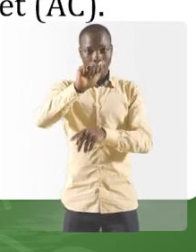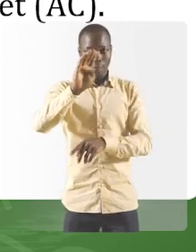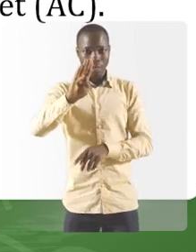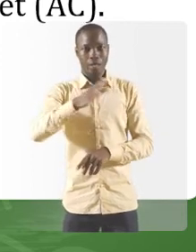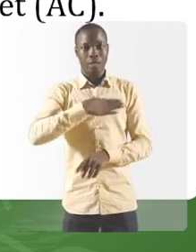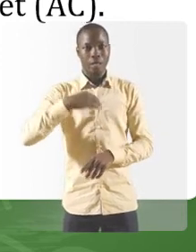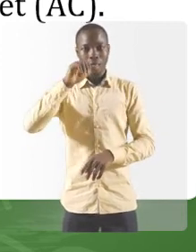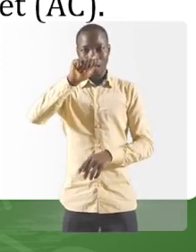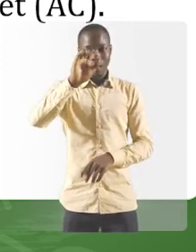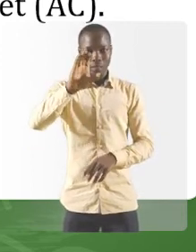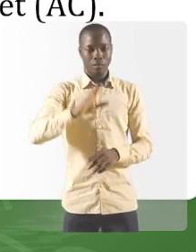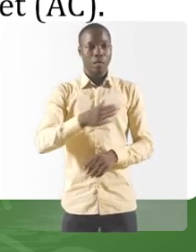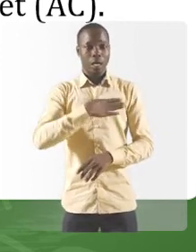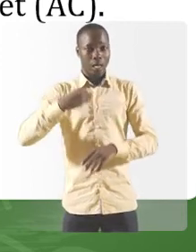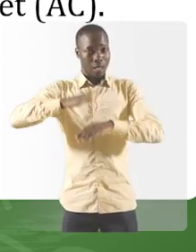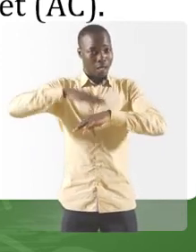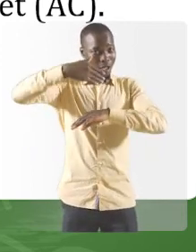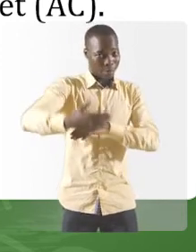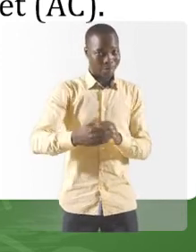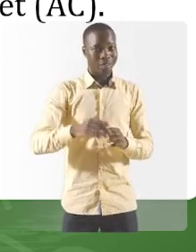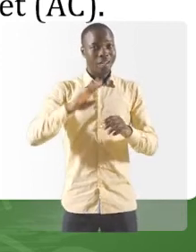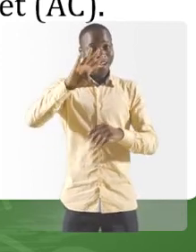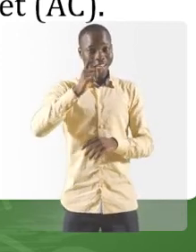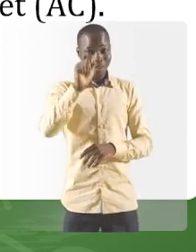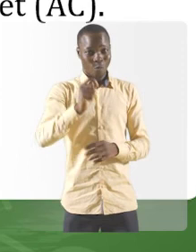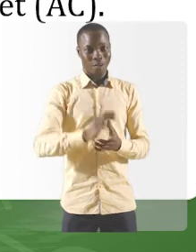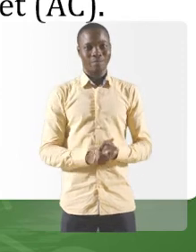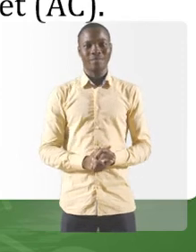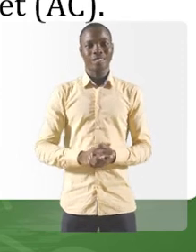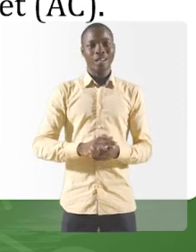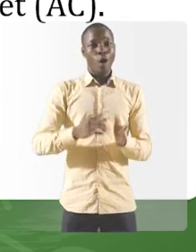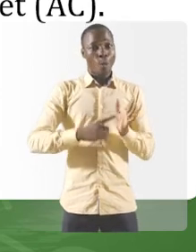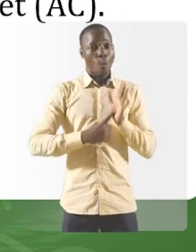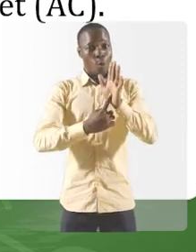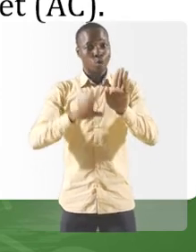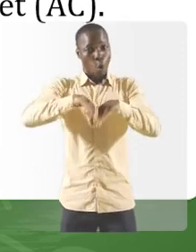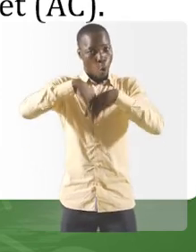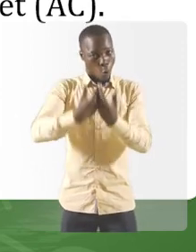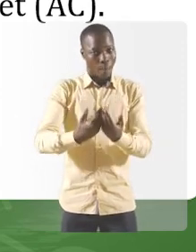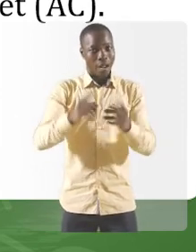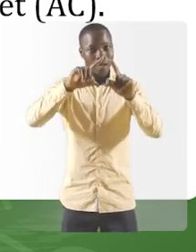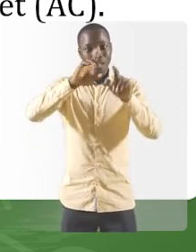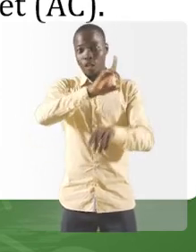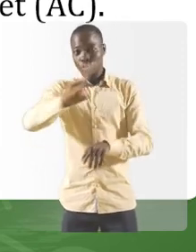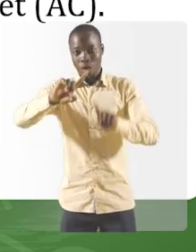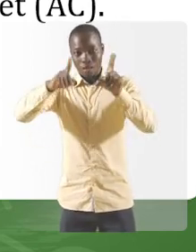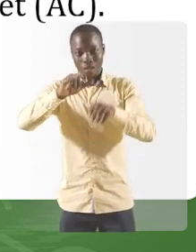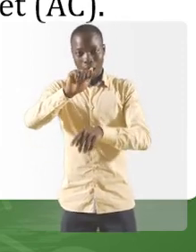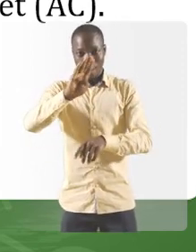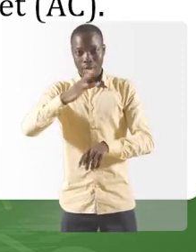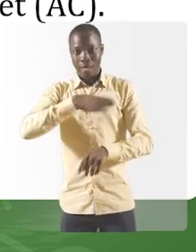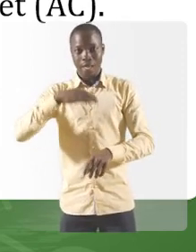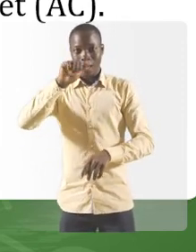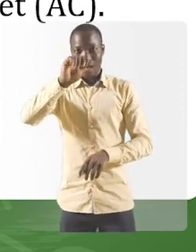AC. Et enfin, petit 4, démontre que les droites AB et AC sont perpendiculaires.